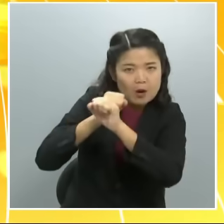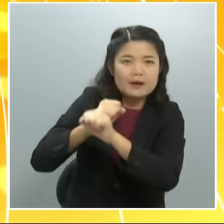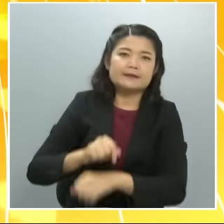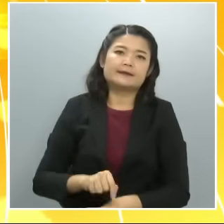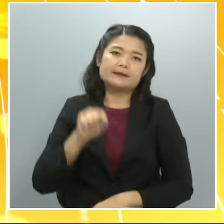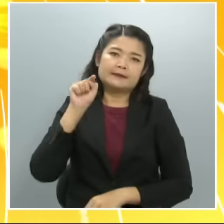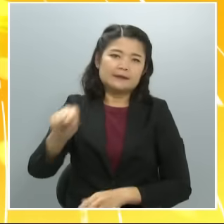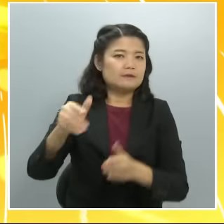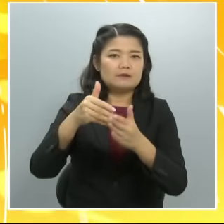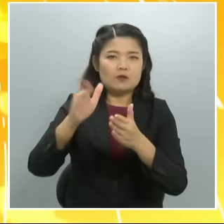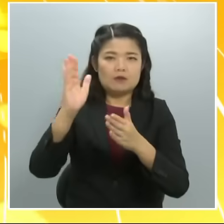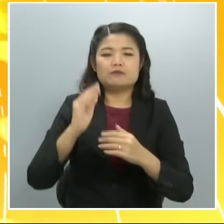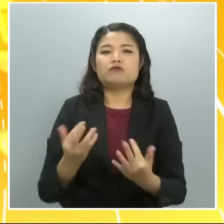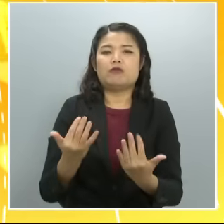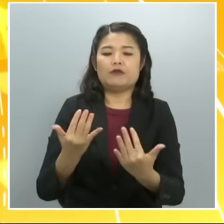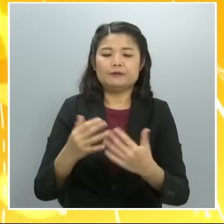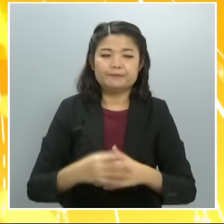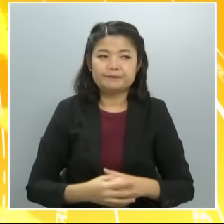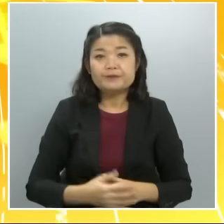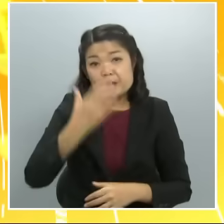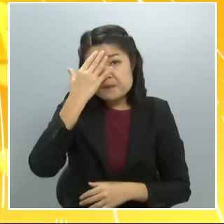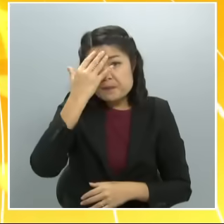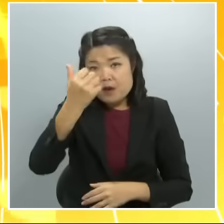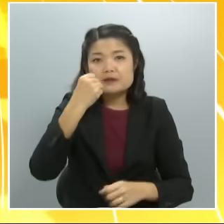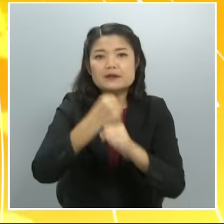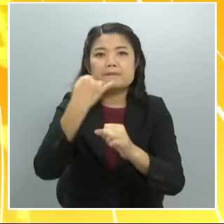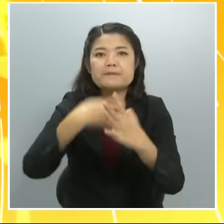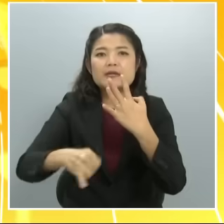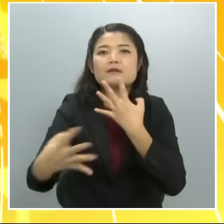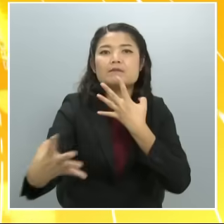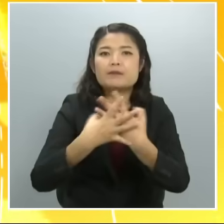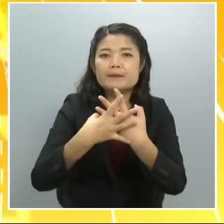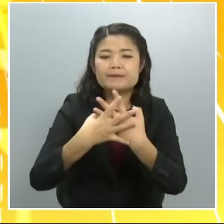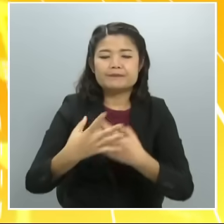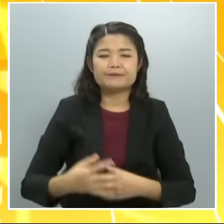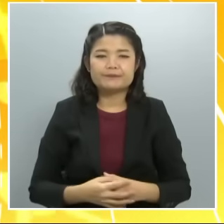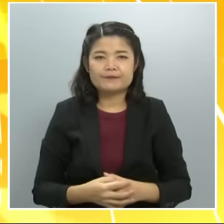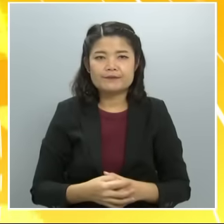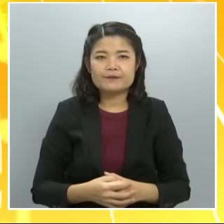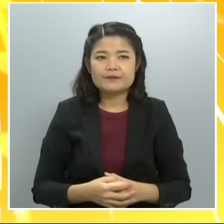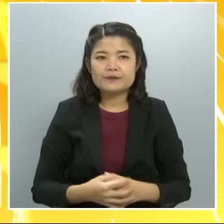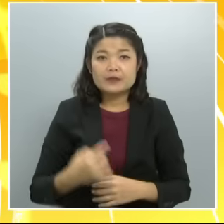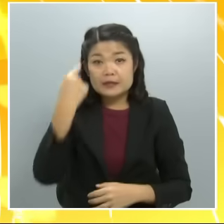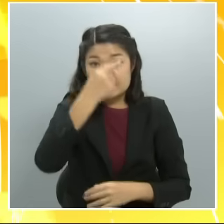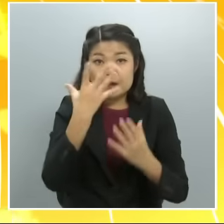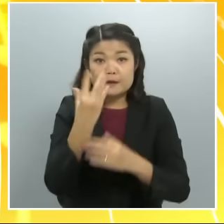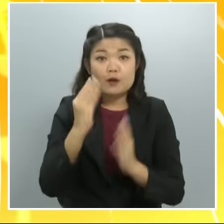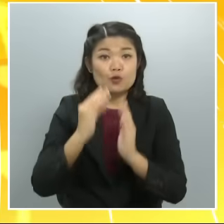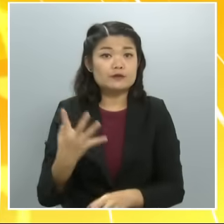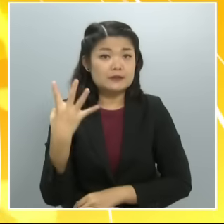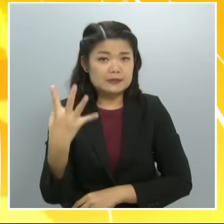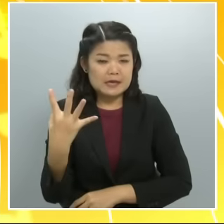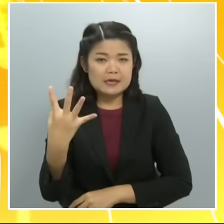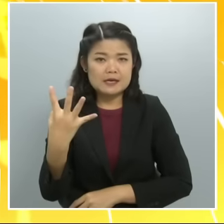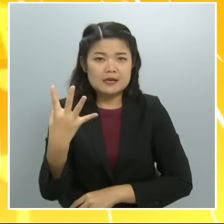ให้ออกจากราชการไว้ก่อนเช่นเดียวกันเนื่องจากต้องโทษคดีอาญาเพราะฉะนั้นที่เหลือก็จะอยู่ในส่วนของทางหลวง